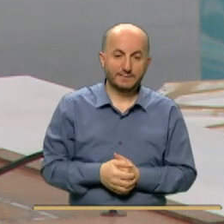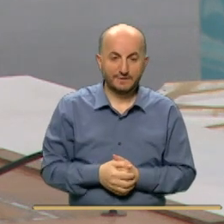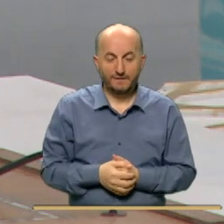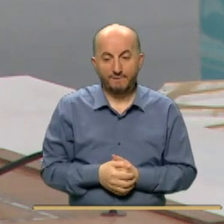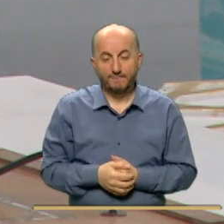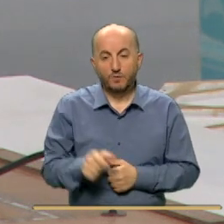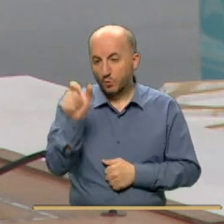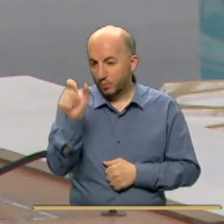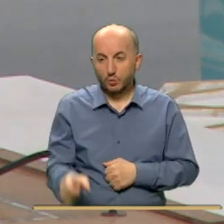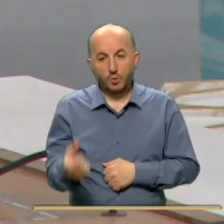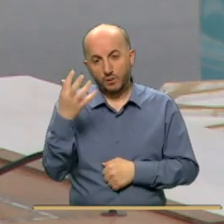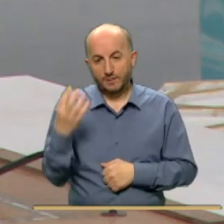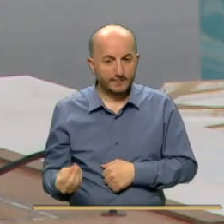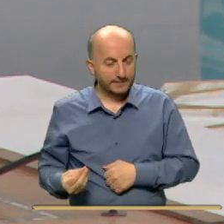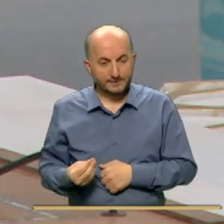kul olarak